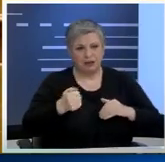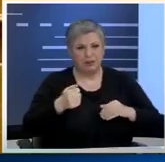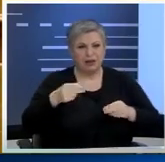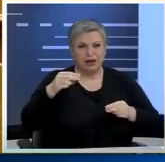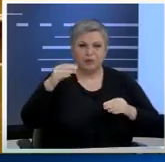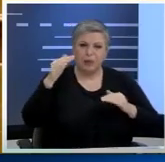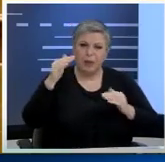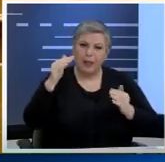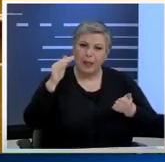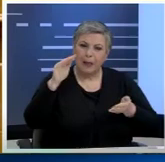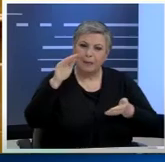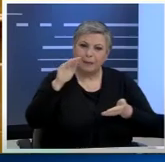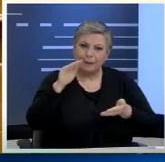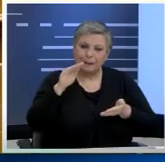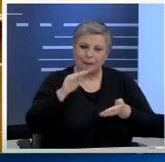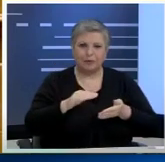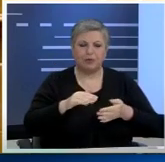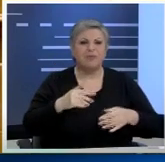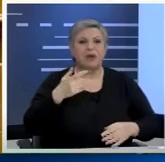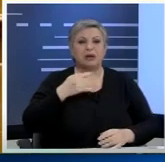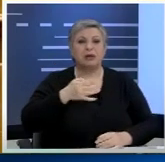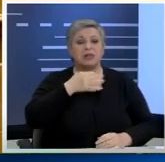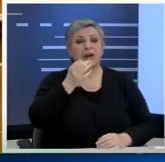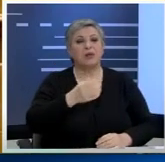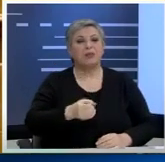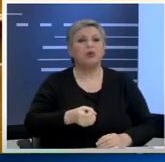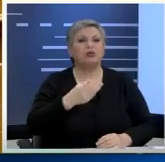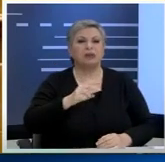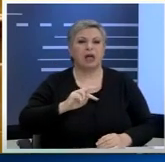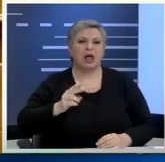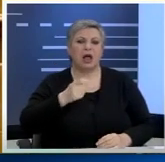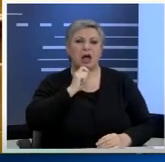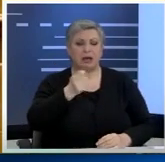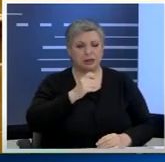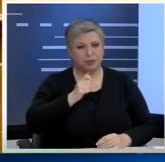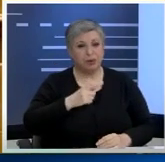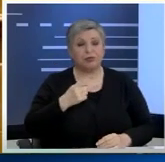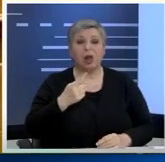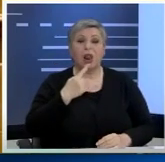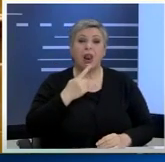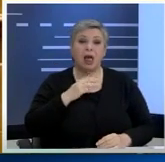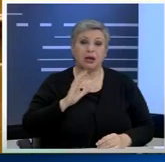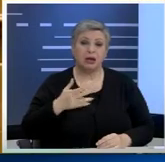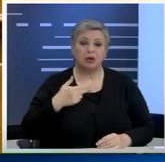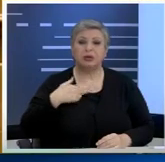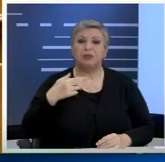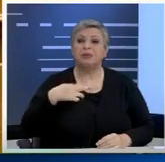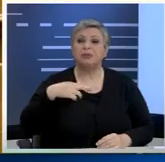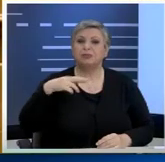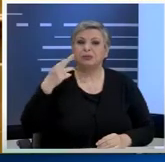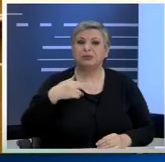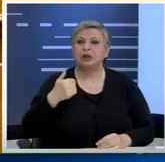στον ισχυρισμό της αντιπολίτευσης πως τα σημερινά επιτόκια διατηρούν τη χώρα εκτός